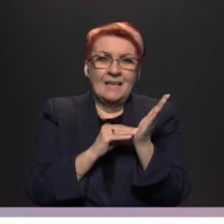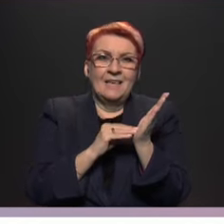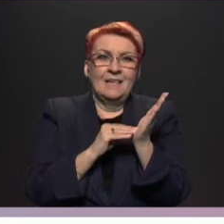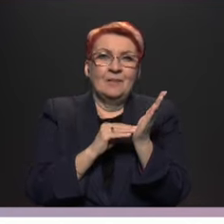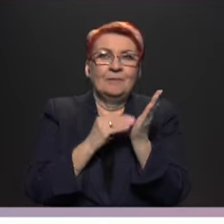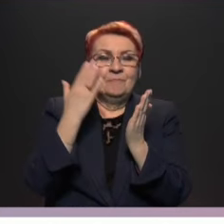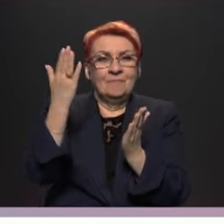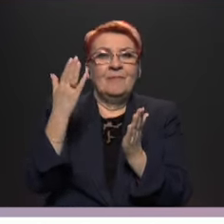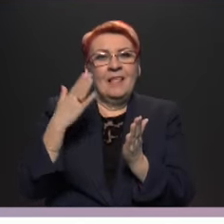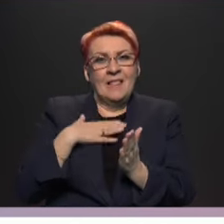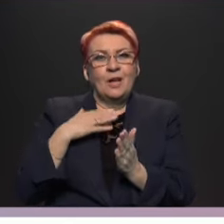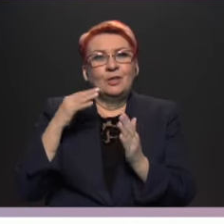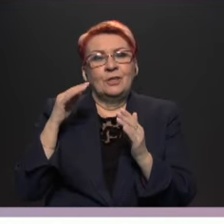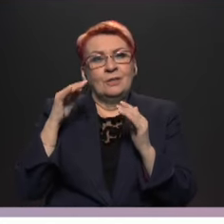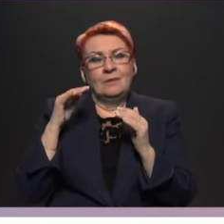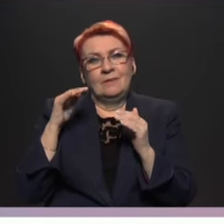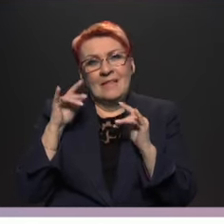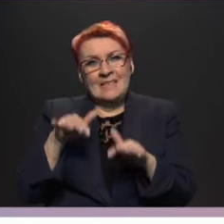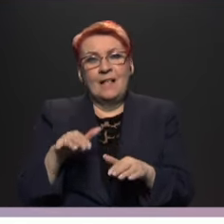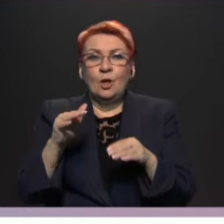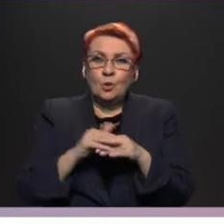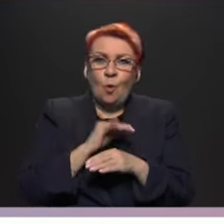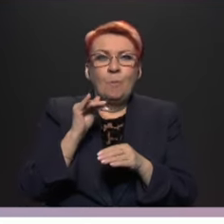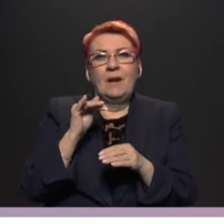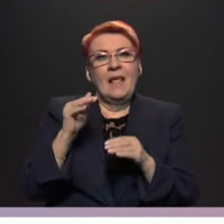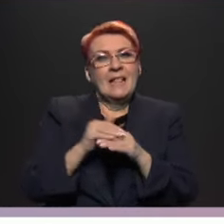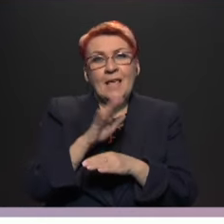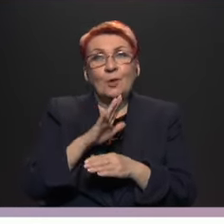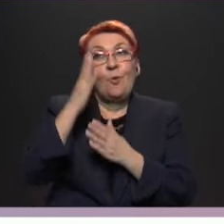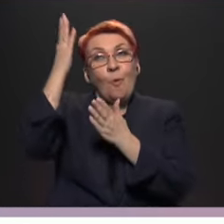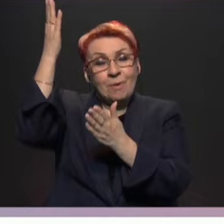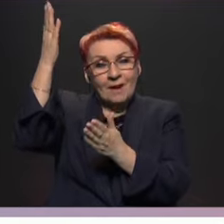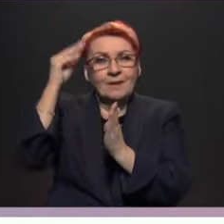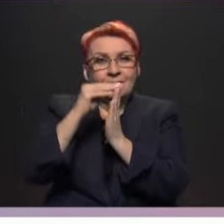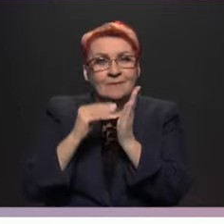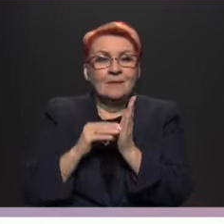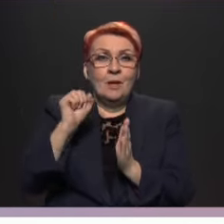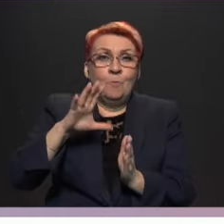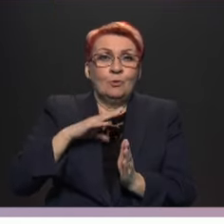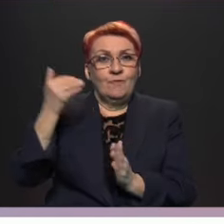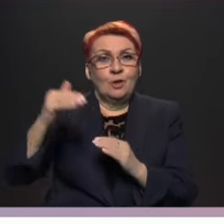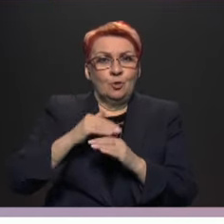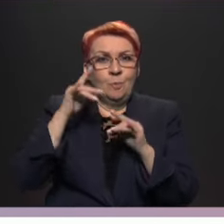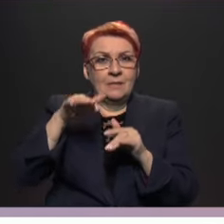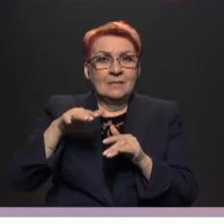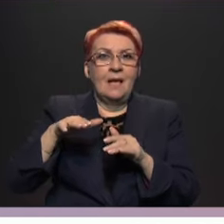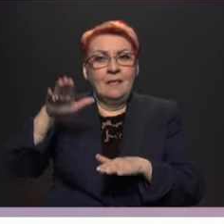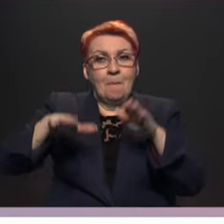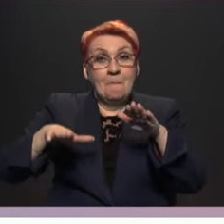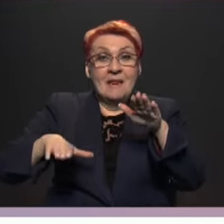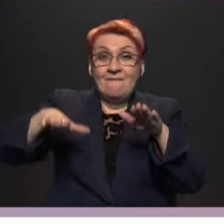наших дел добрых и недобрых. А вдруг ваше доброе дело перевесит